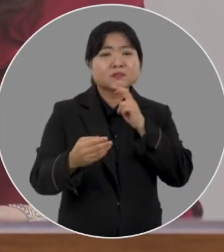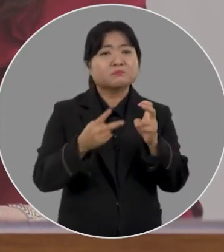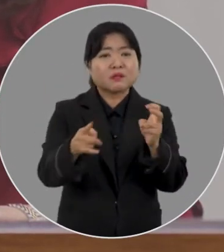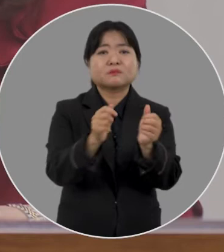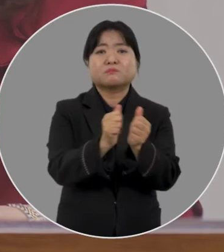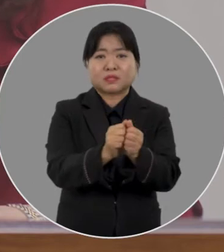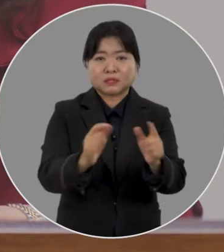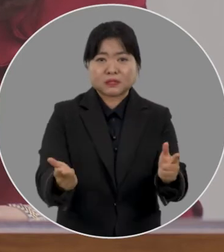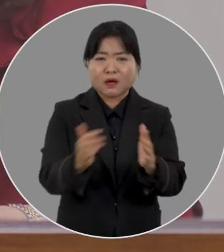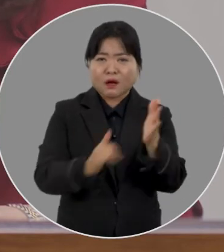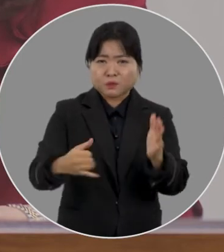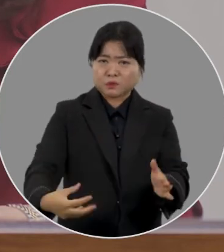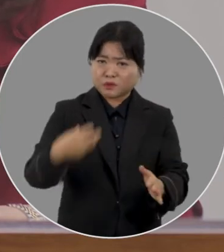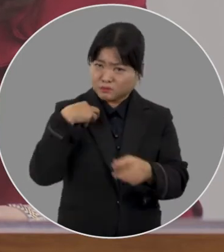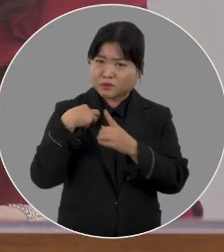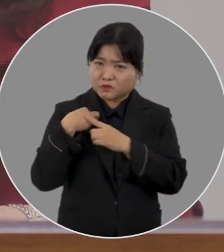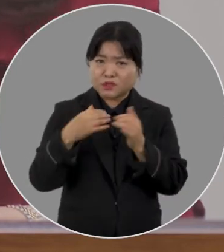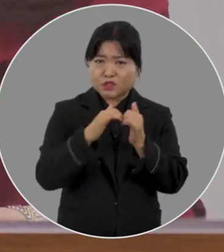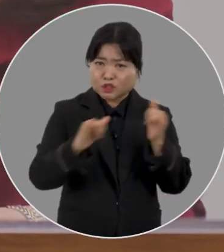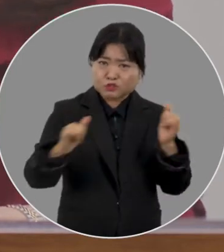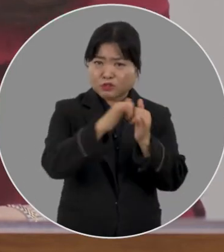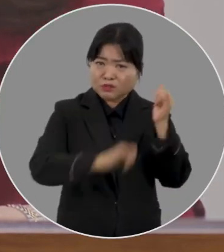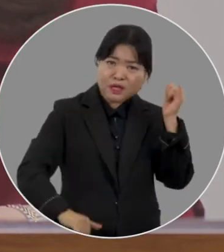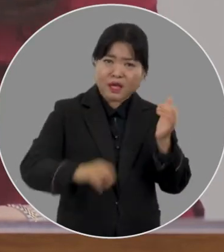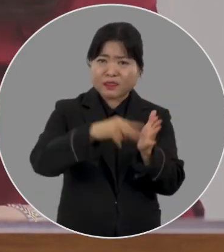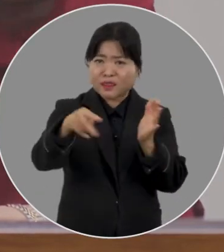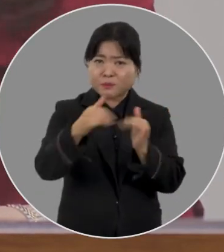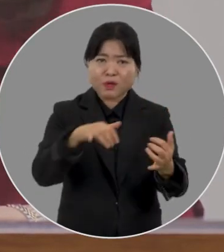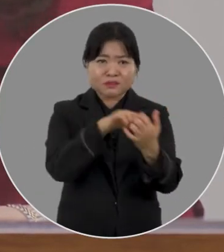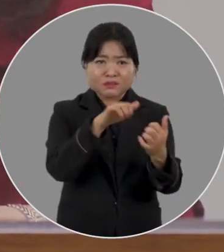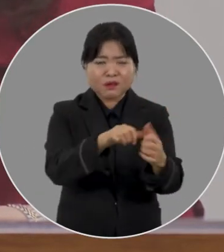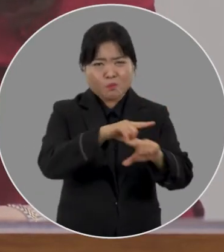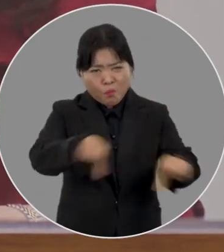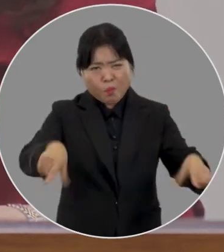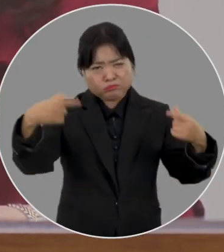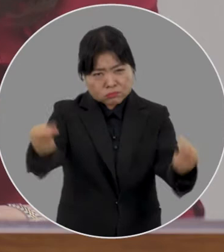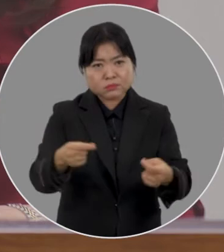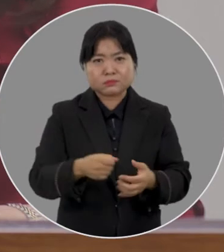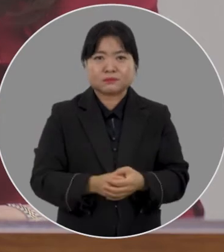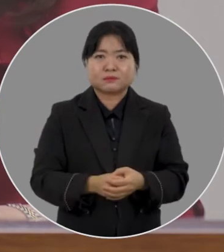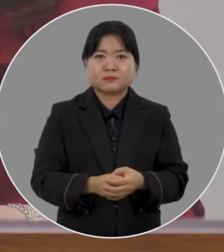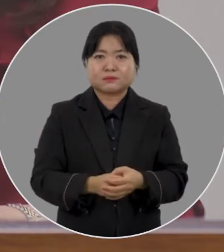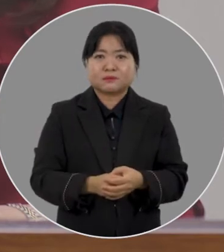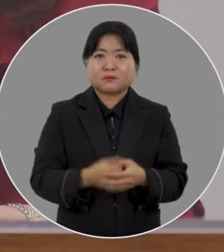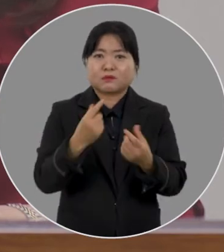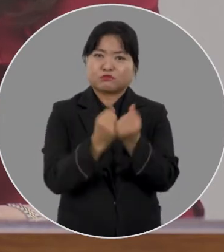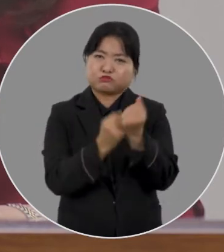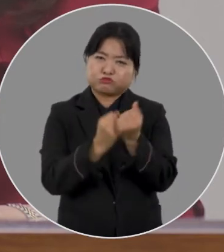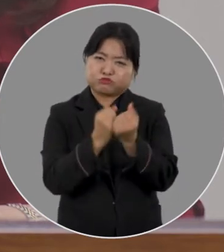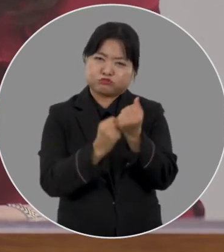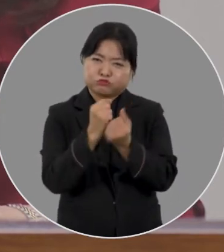20대 남성들이 가족을 책임지는 것은 인류 역사 난민과 전쟁의 일반적인 현상이다. 네. 그렇게 이제